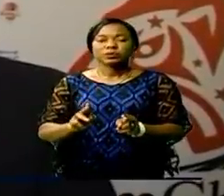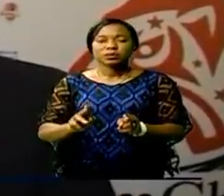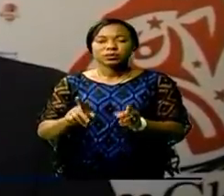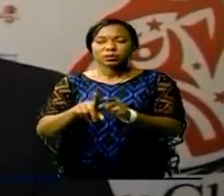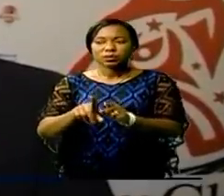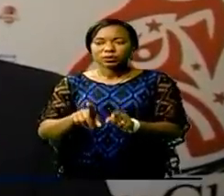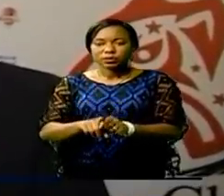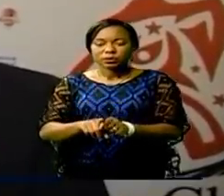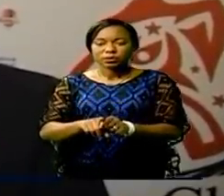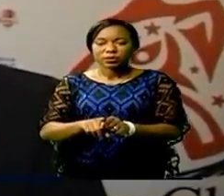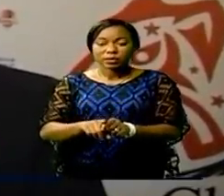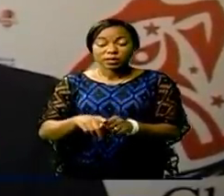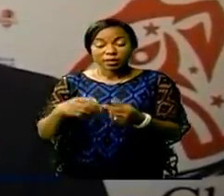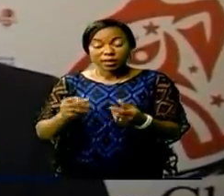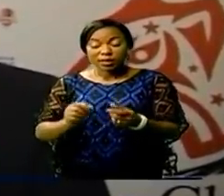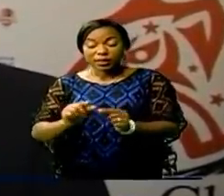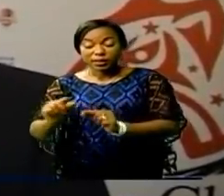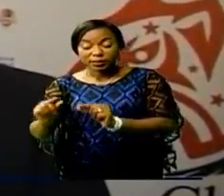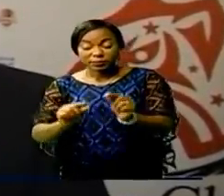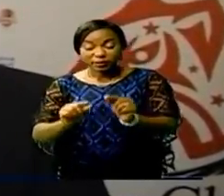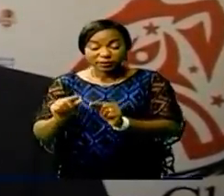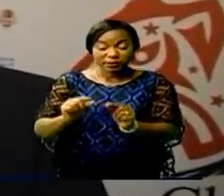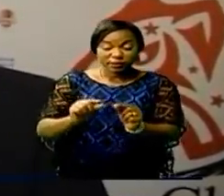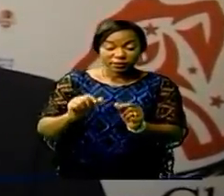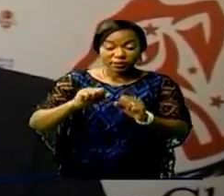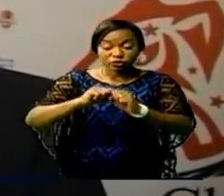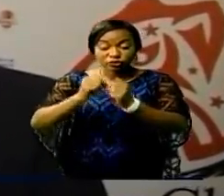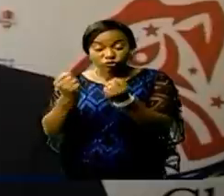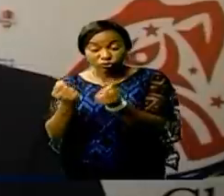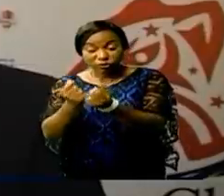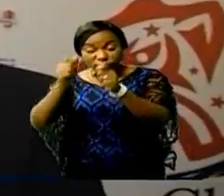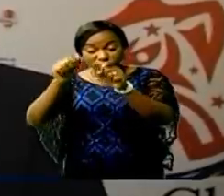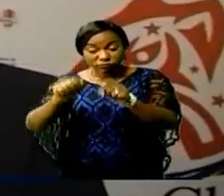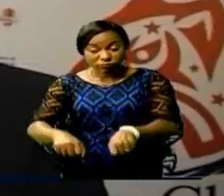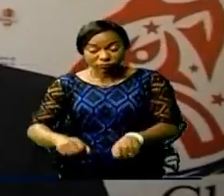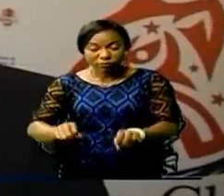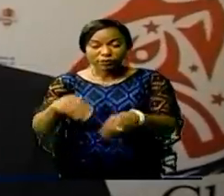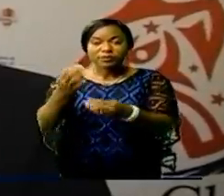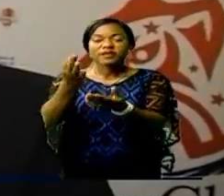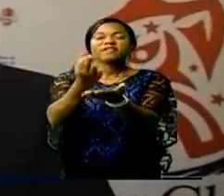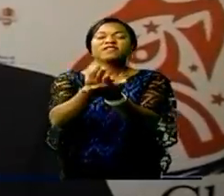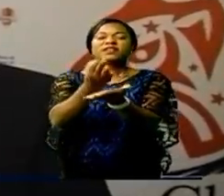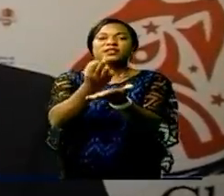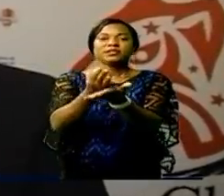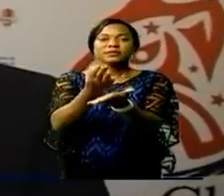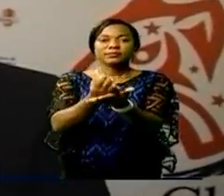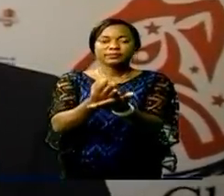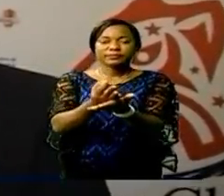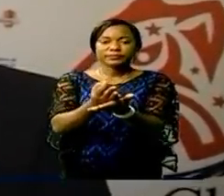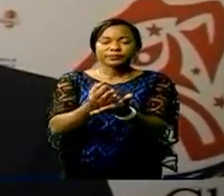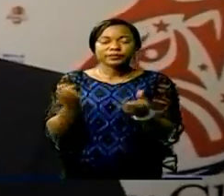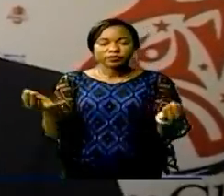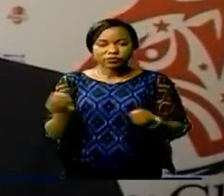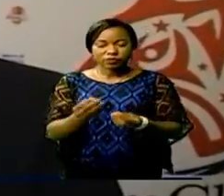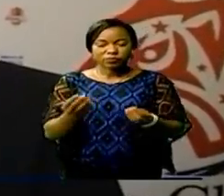petites et moyennes entreprises ont besoin d'accompagnement pour arriver à lever de fonds et obtenir donc ces